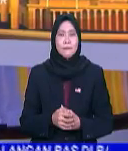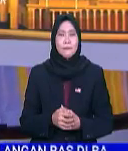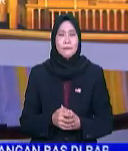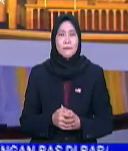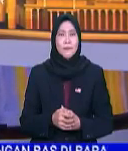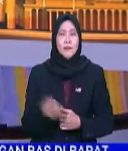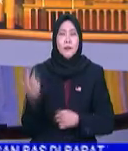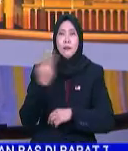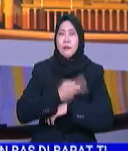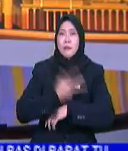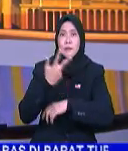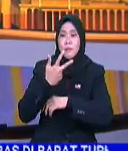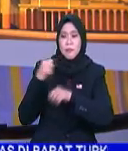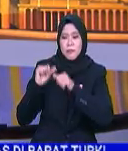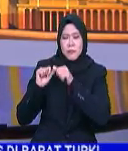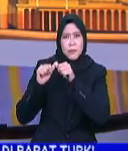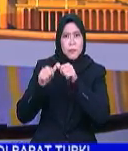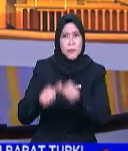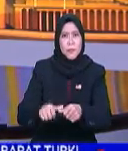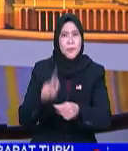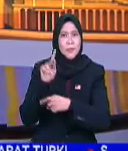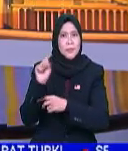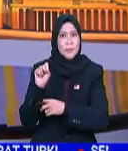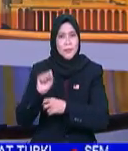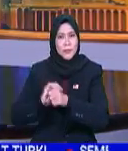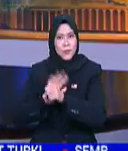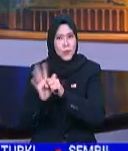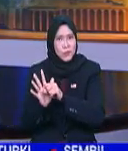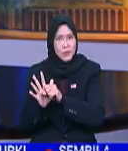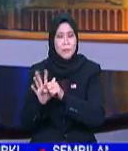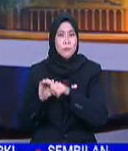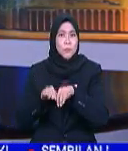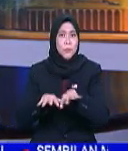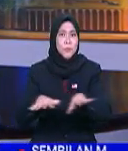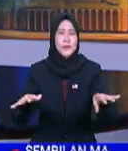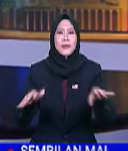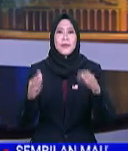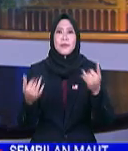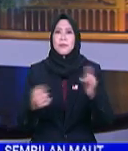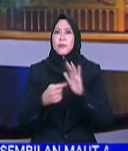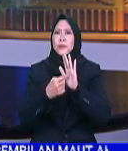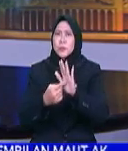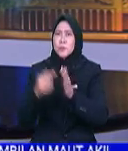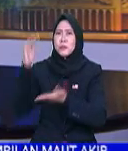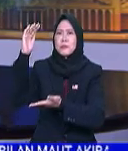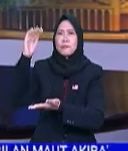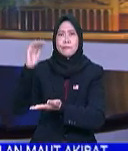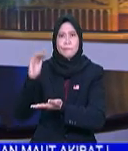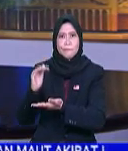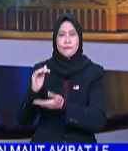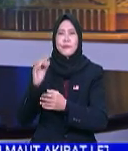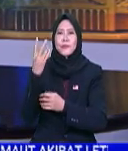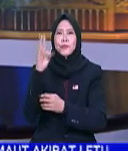Untuk hari ketiga berturut-turut, kes jangkitan COVID-19 dalam negara menunjukkan pengurangan.